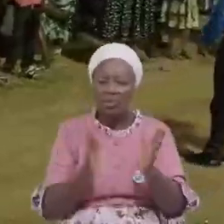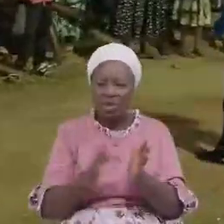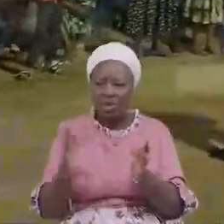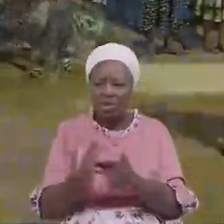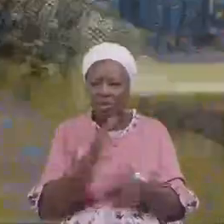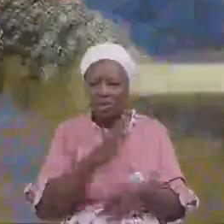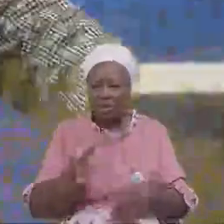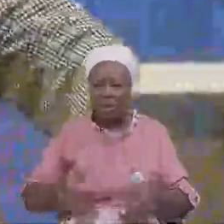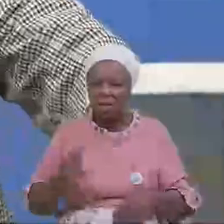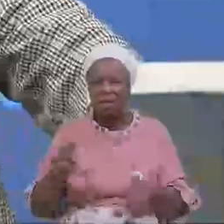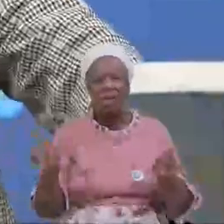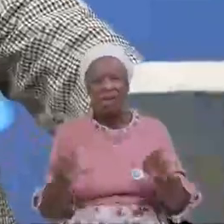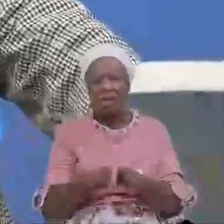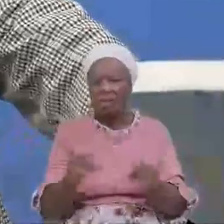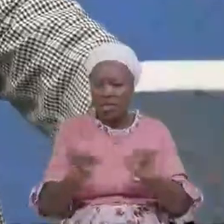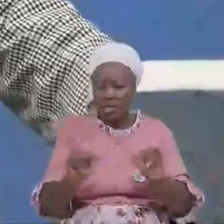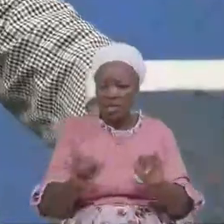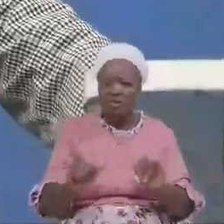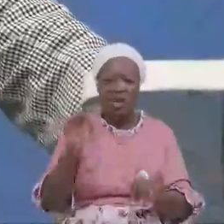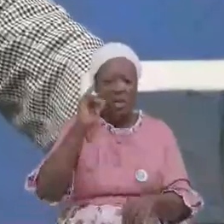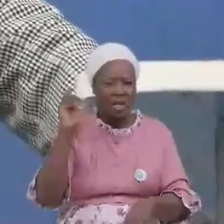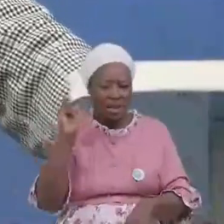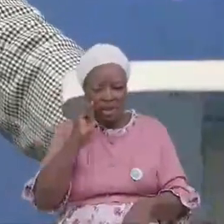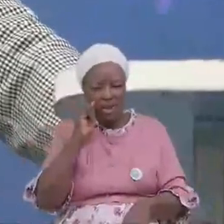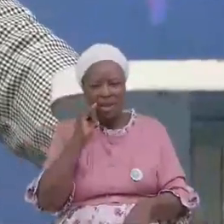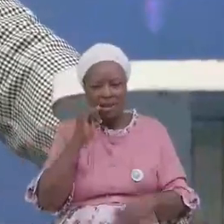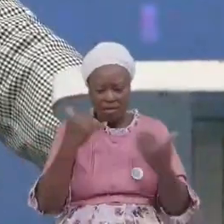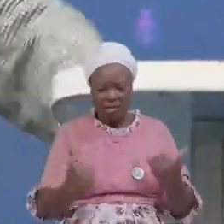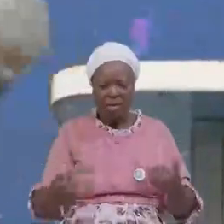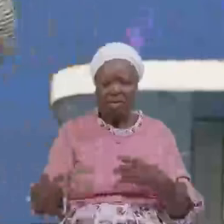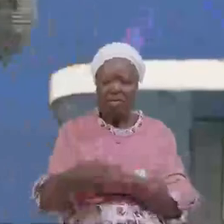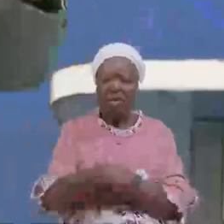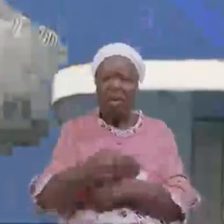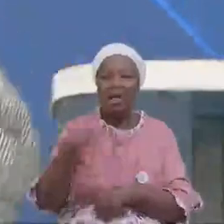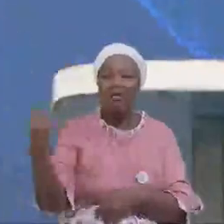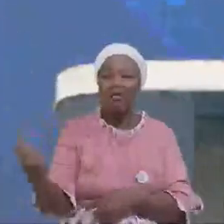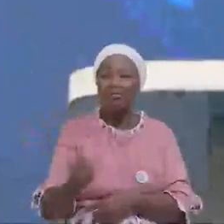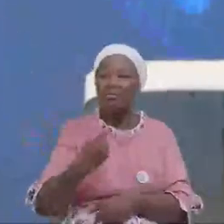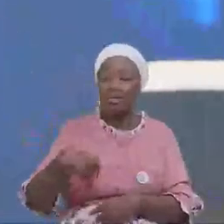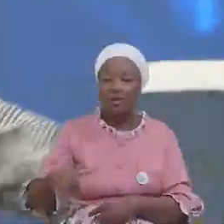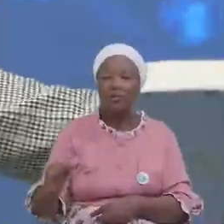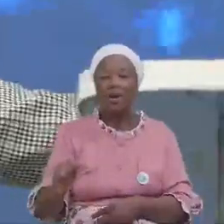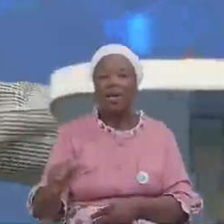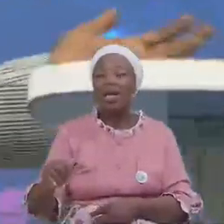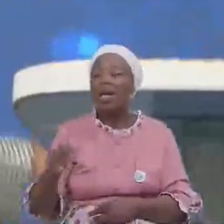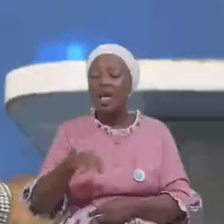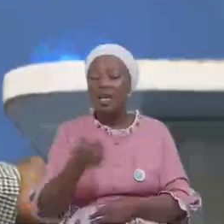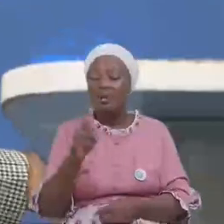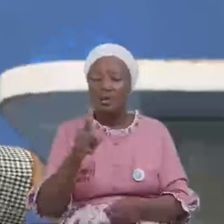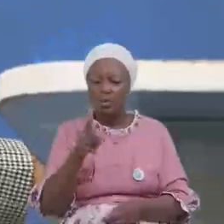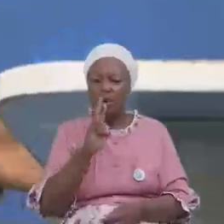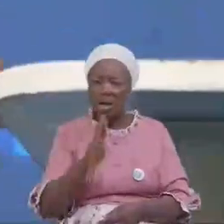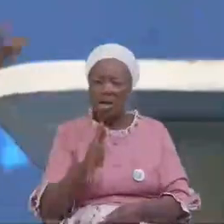Jésus-Christ est le même, hier, aujourd'hui et éternellement, partout tu es. Son nom,